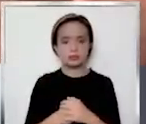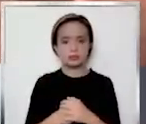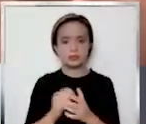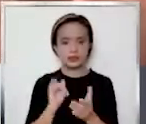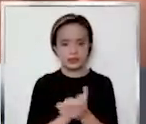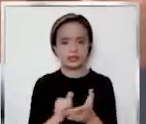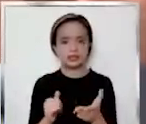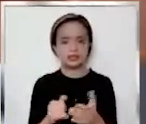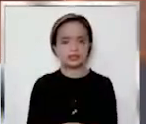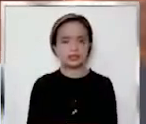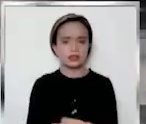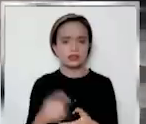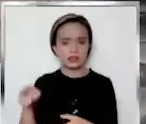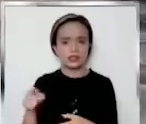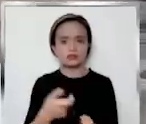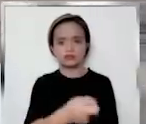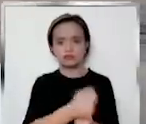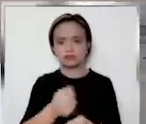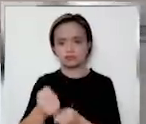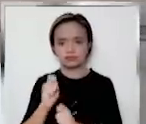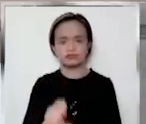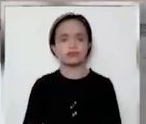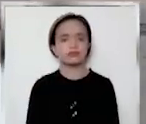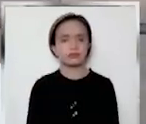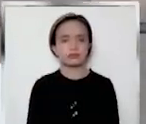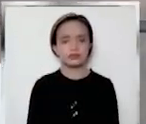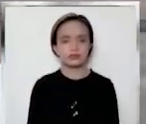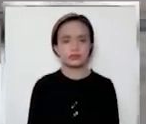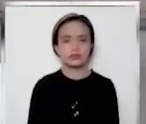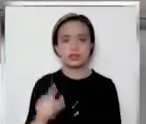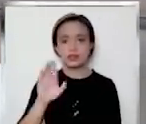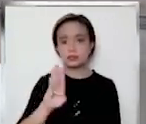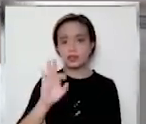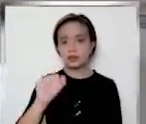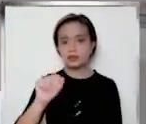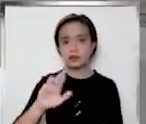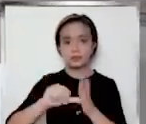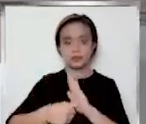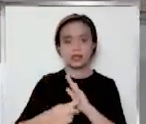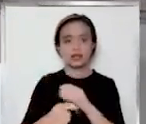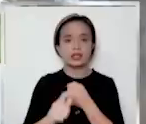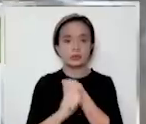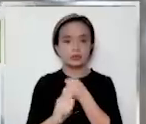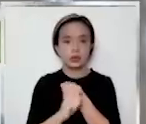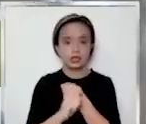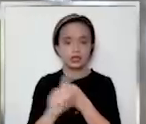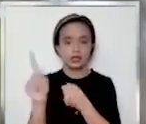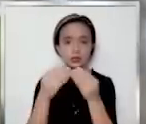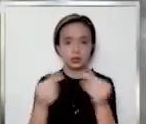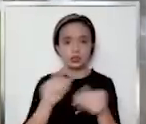tayo habang sila ay nangingisda. Pagdidiin ng BFAR, pansamantalang solusyon lang ang closed fishing season.